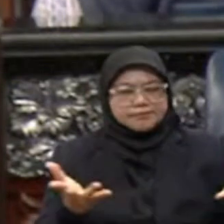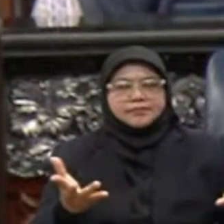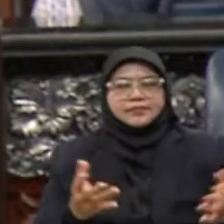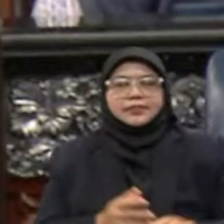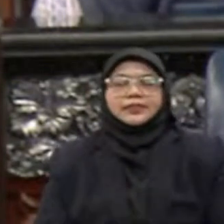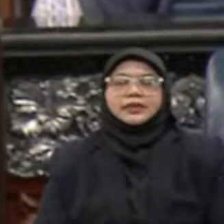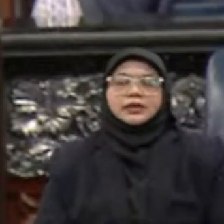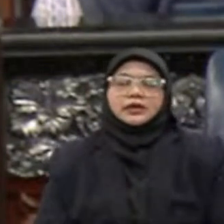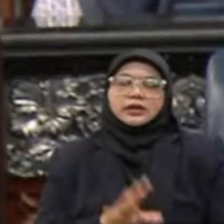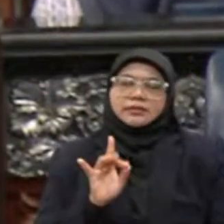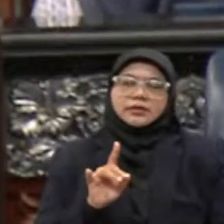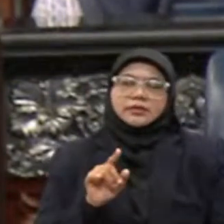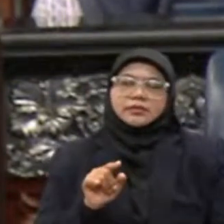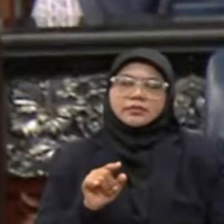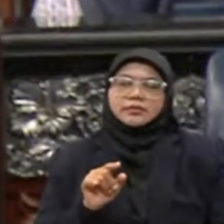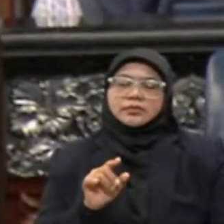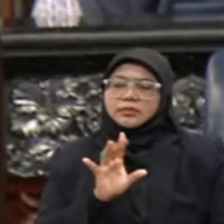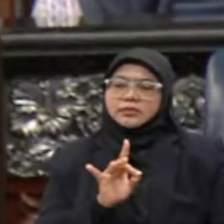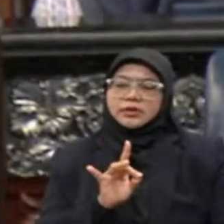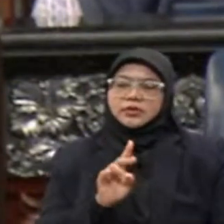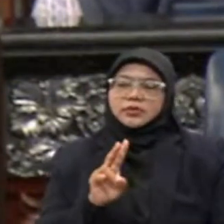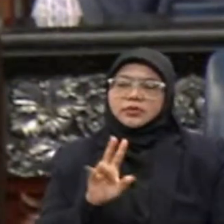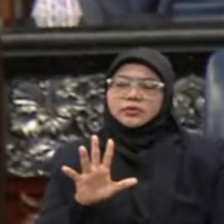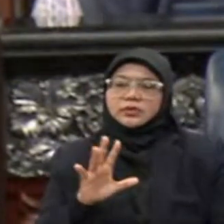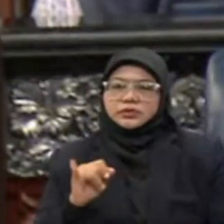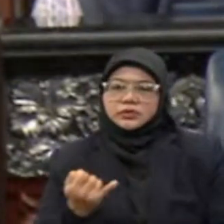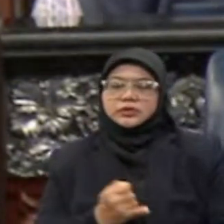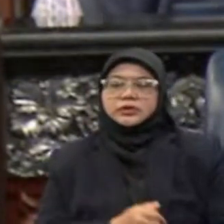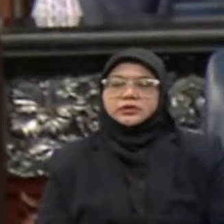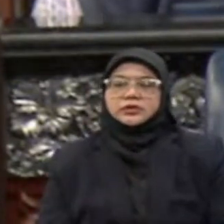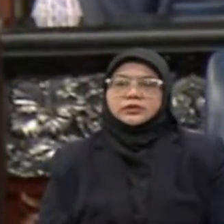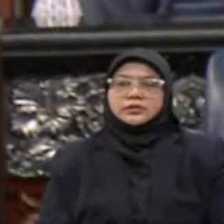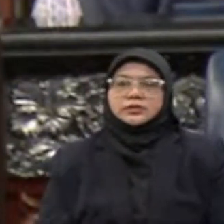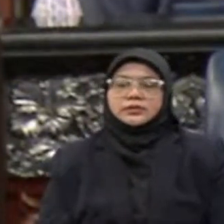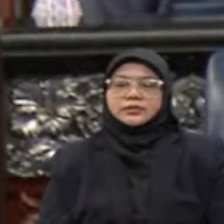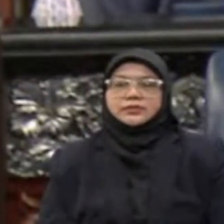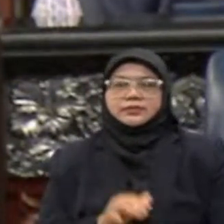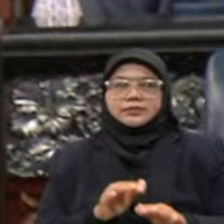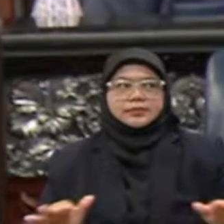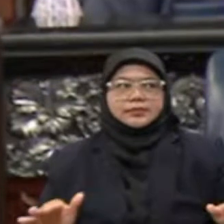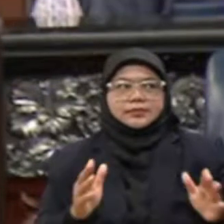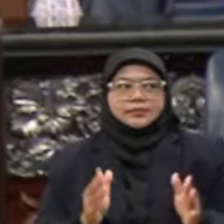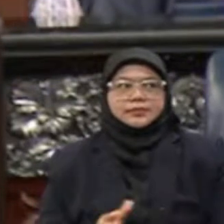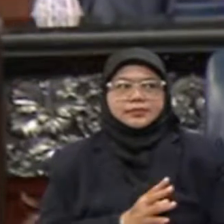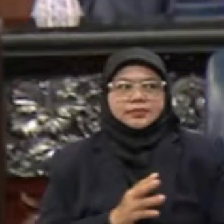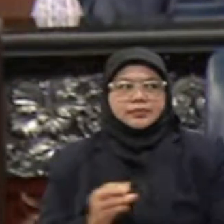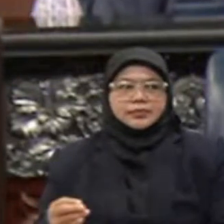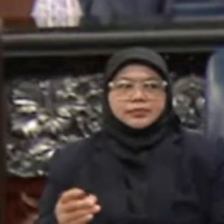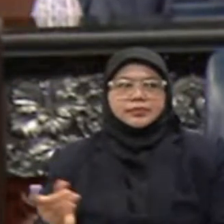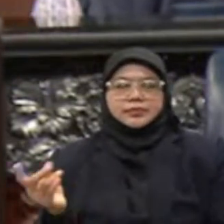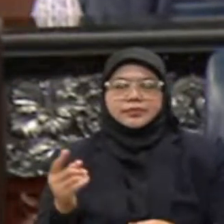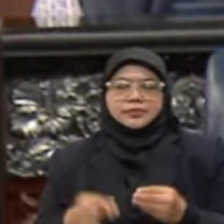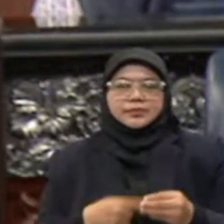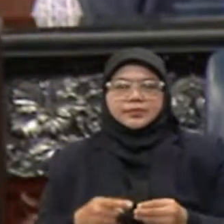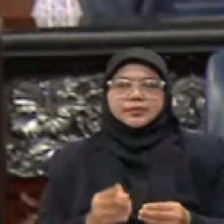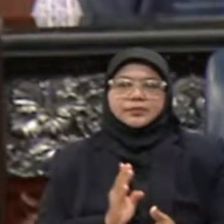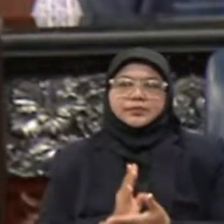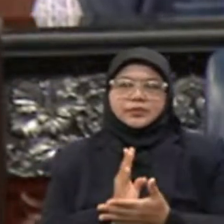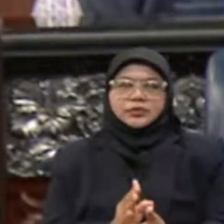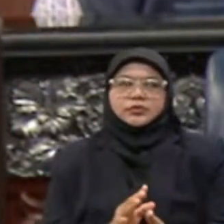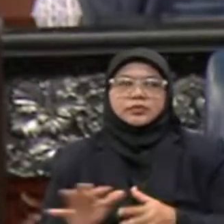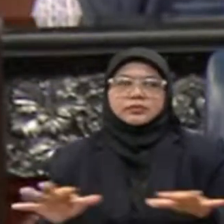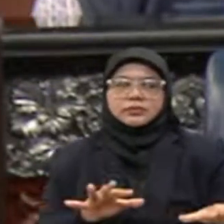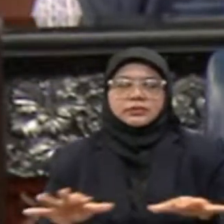jumlahnya 825 juta Ringgit lima peran lima juta murid kemudian mengenai bantuan